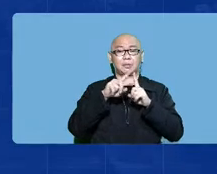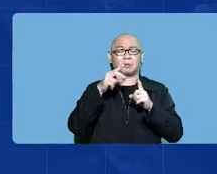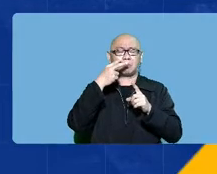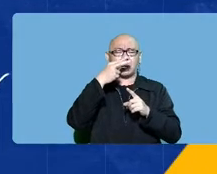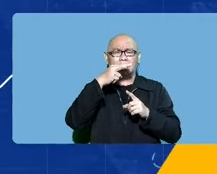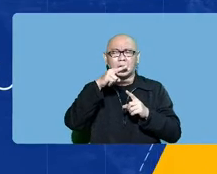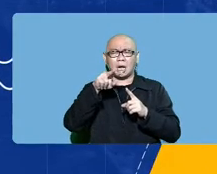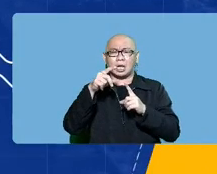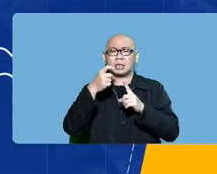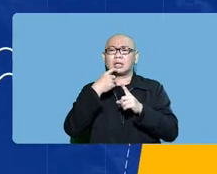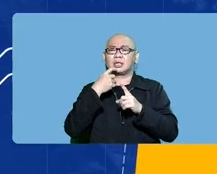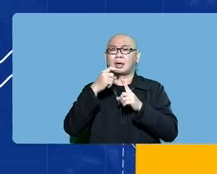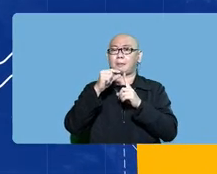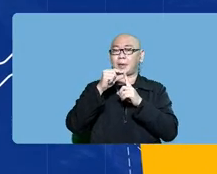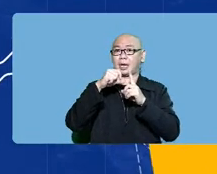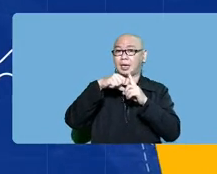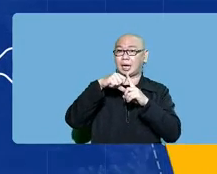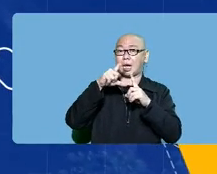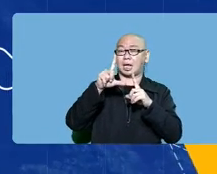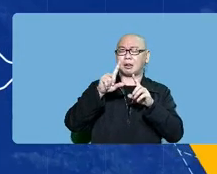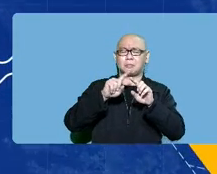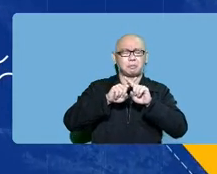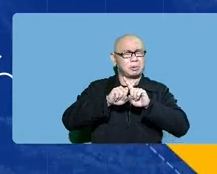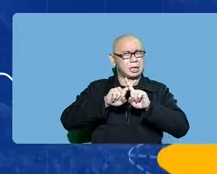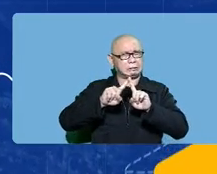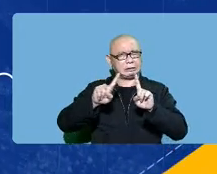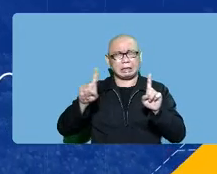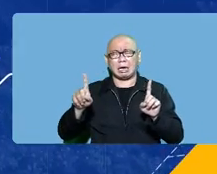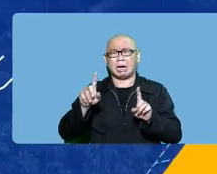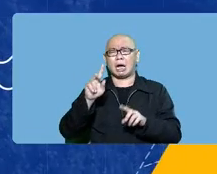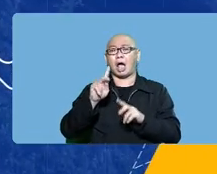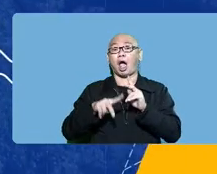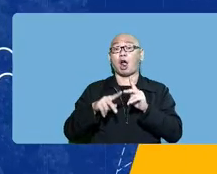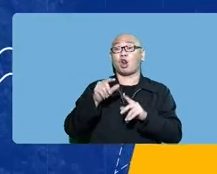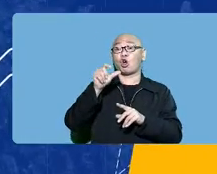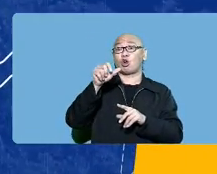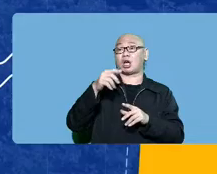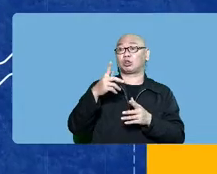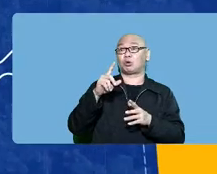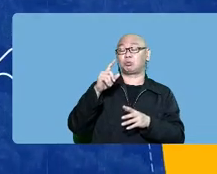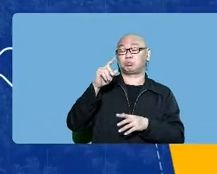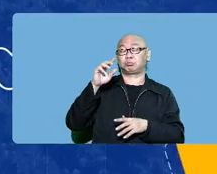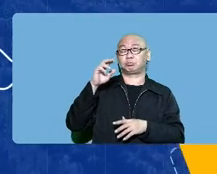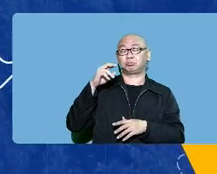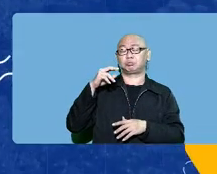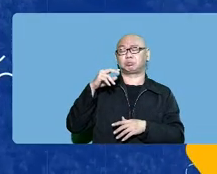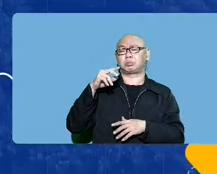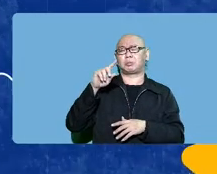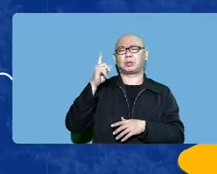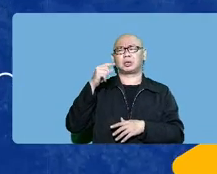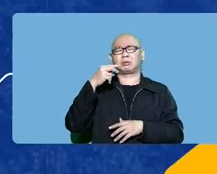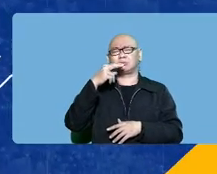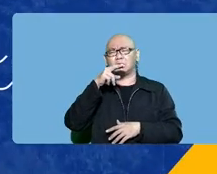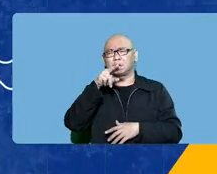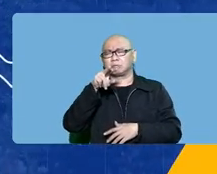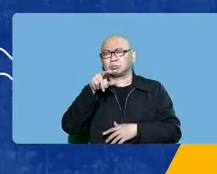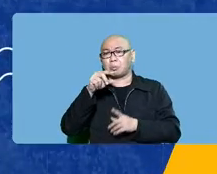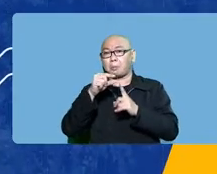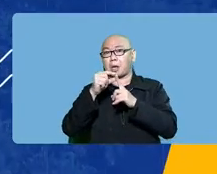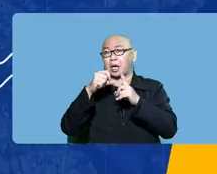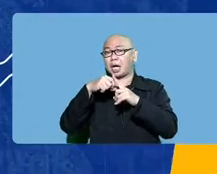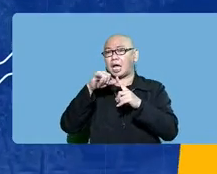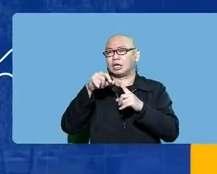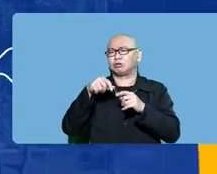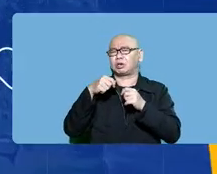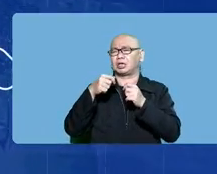tentang PKL memang berbeda. Ketika seseorang atau pejabat publik memandang bahwa PKL itu berkontribusi